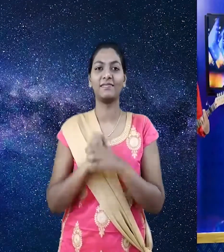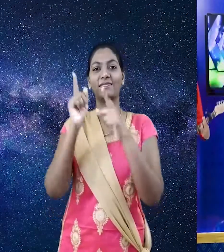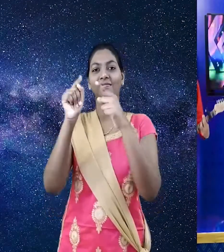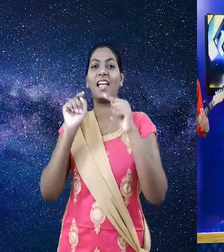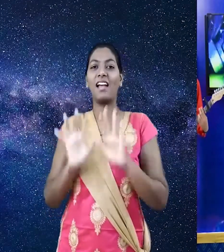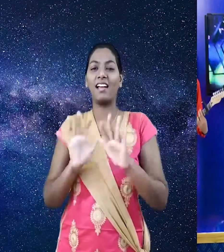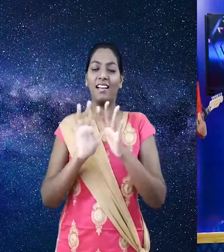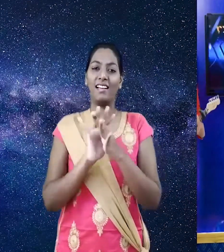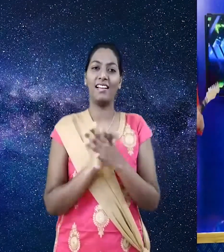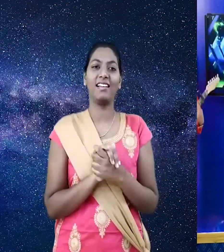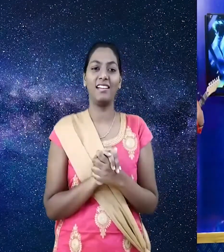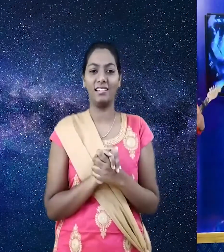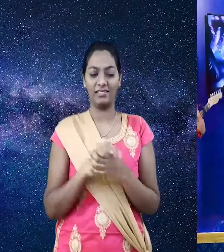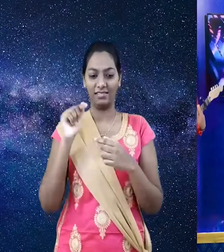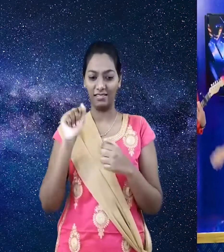करूं तू या है